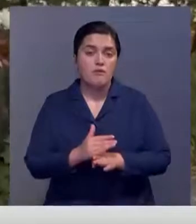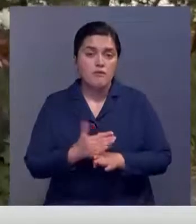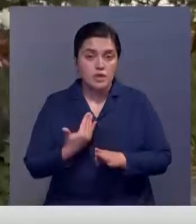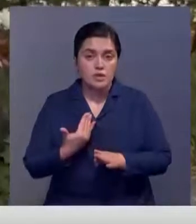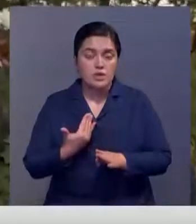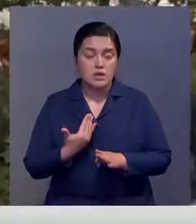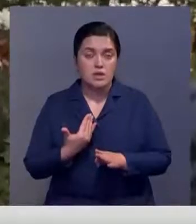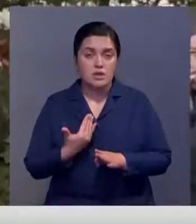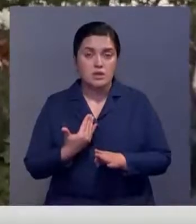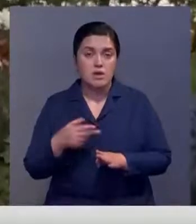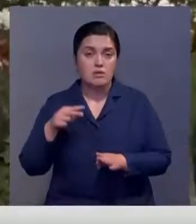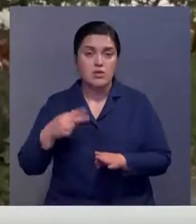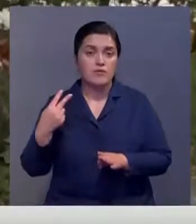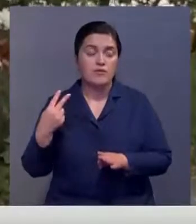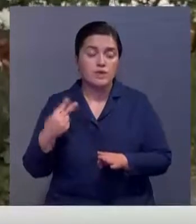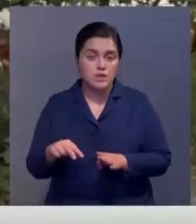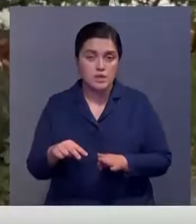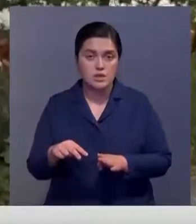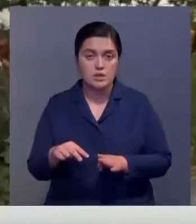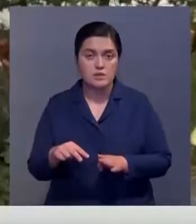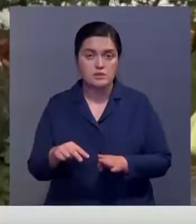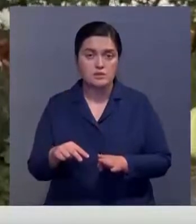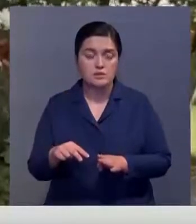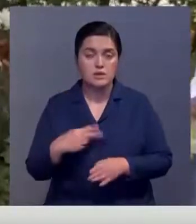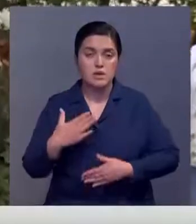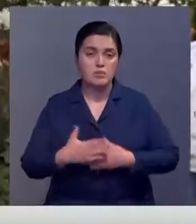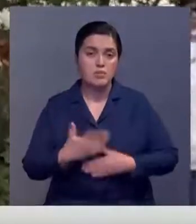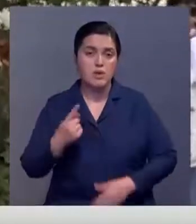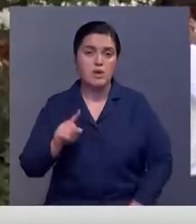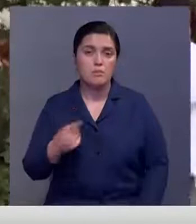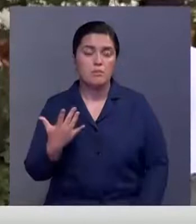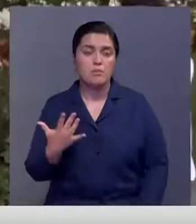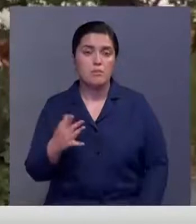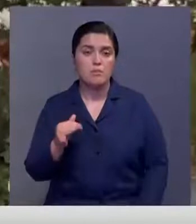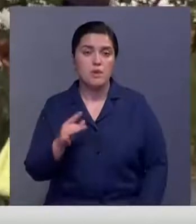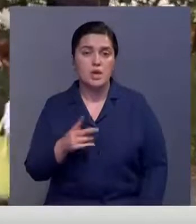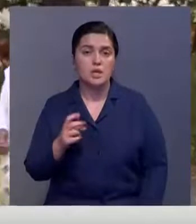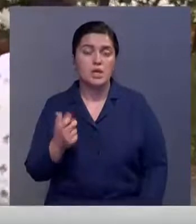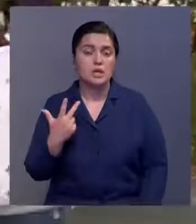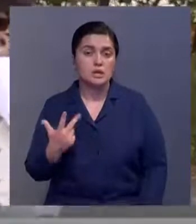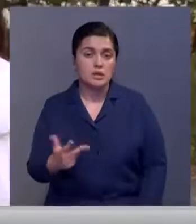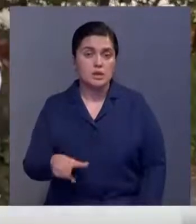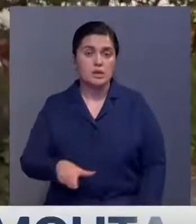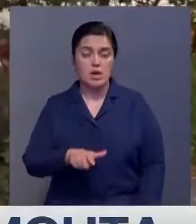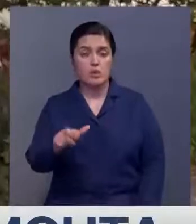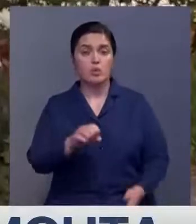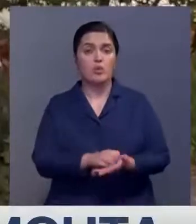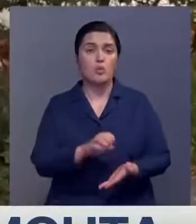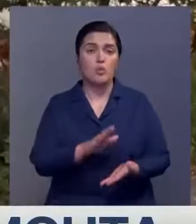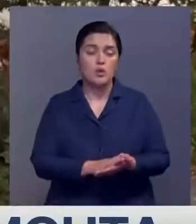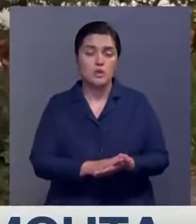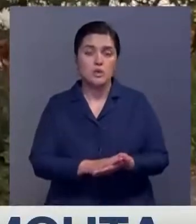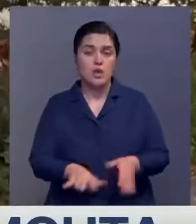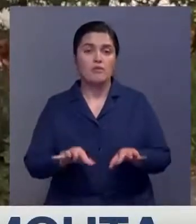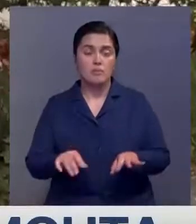средств, а в 2020 году около 1,5 миллиарда на три участка указанные.